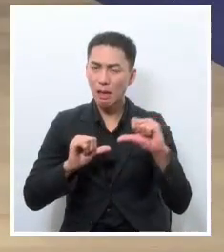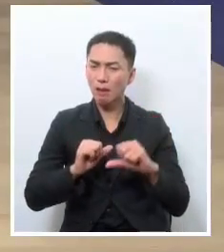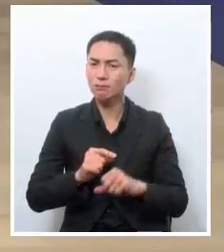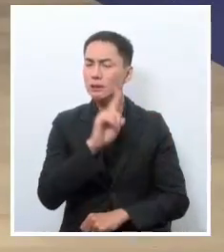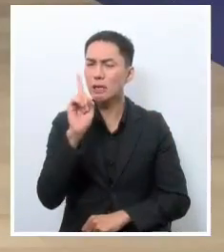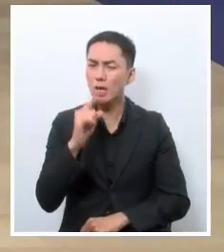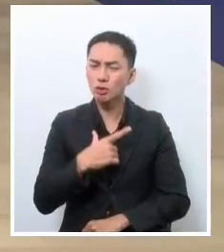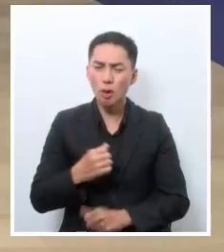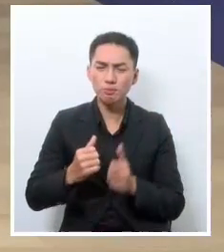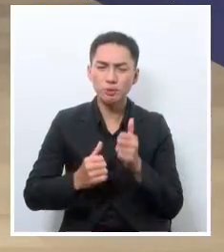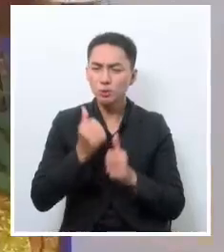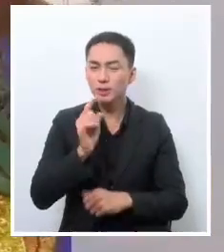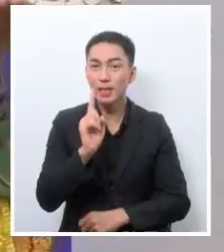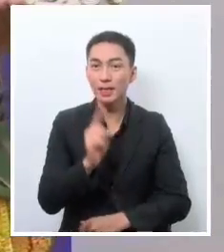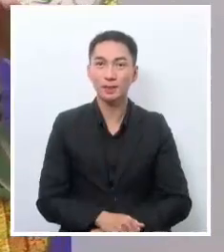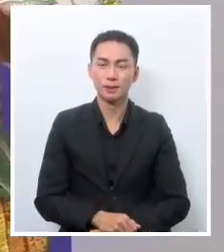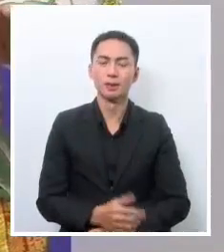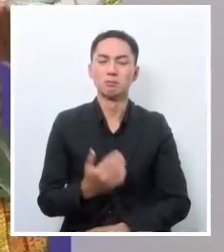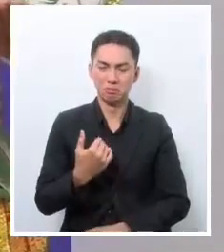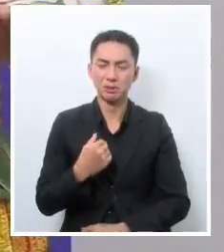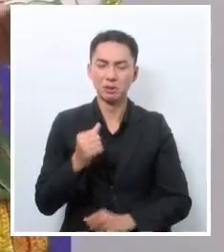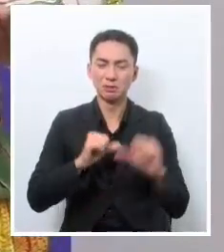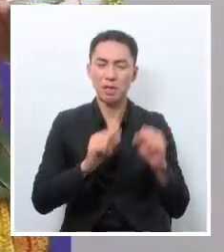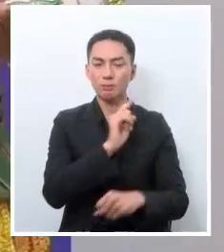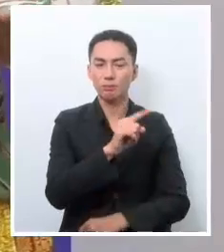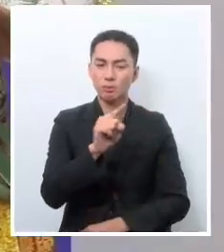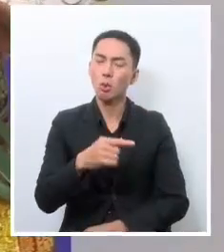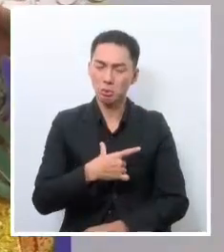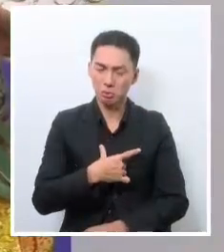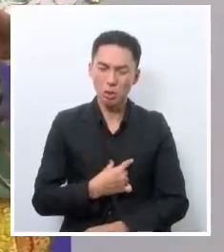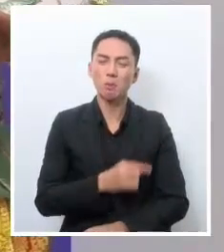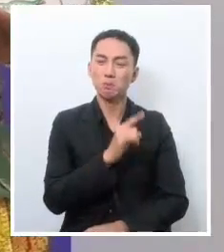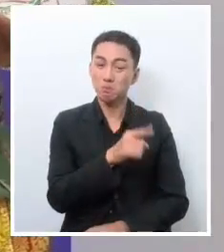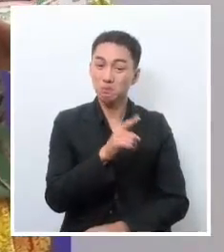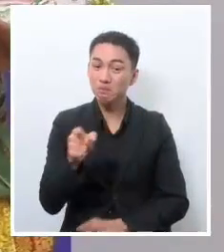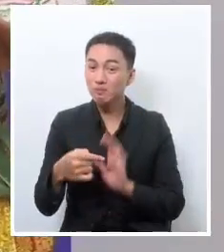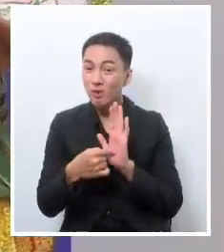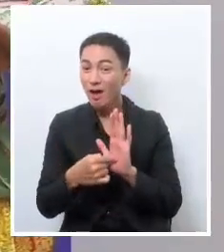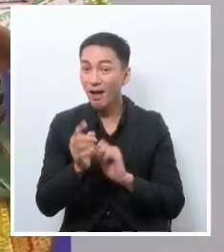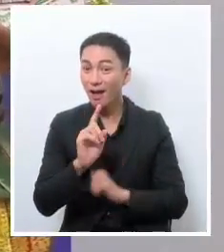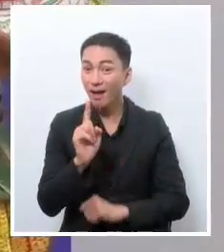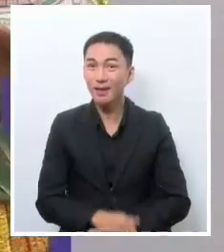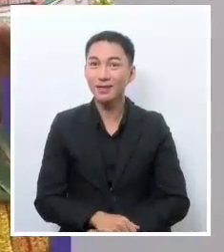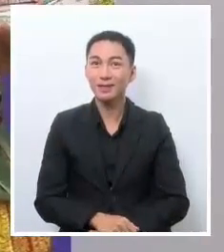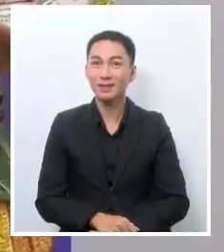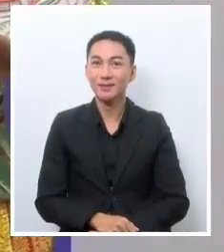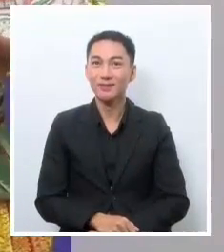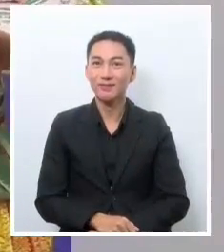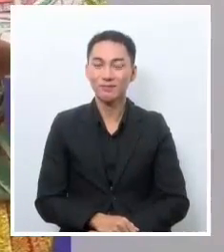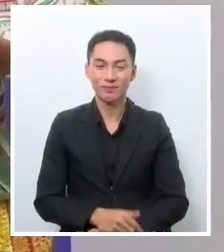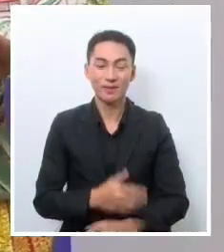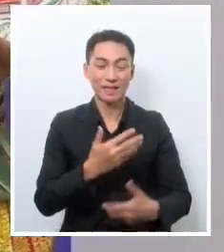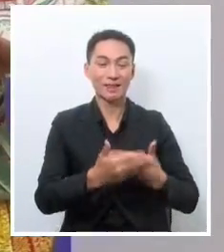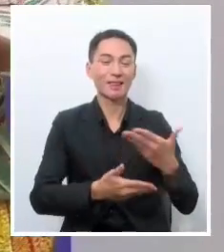ยังไงครับก็มีหลายเวทีครับที่ผ่านมาแล้วก็ชื่นชอบหลายๆเวทีเลยครับเชเช่นที่ตลาด